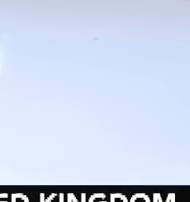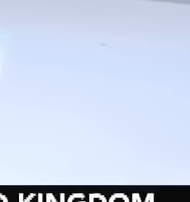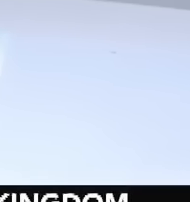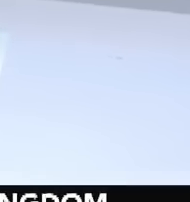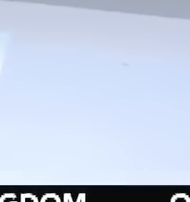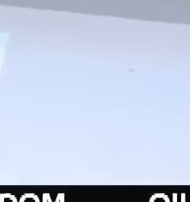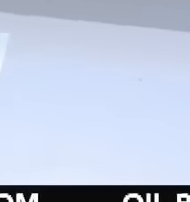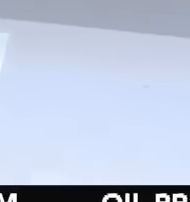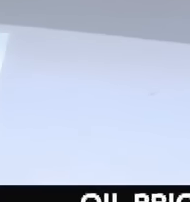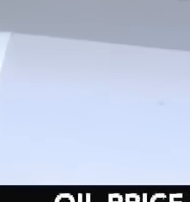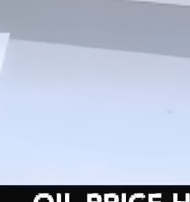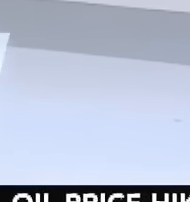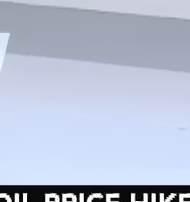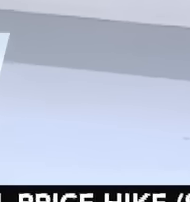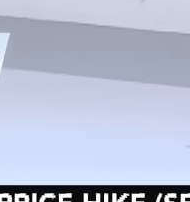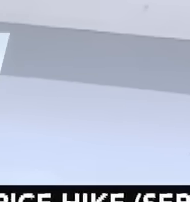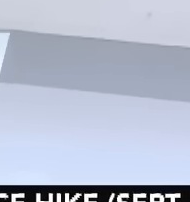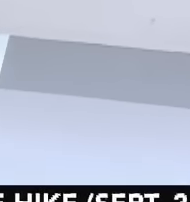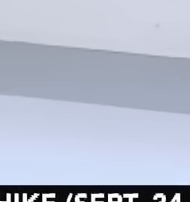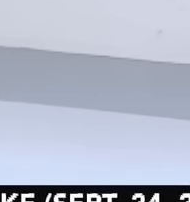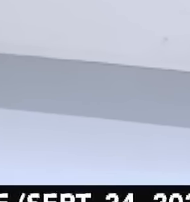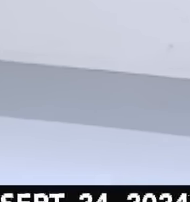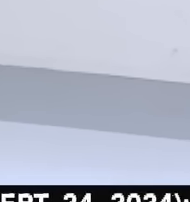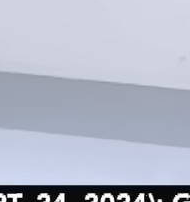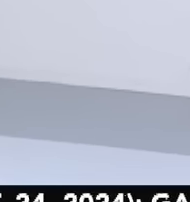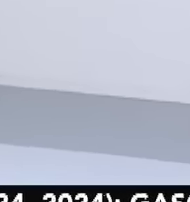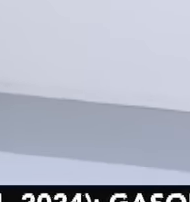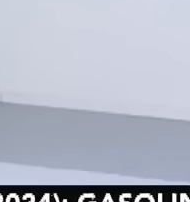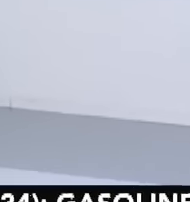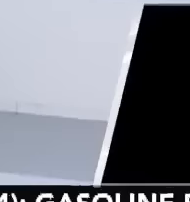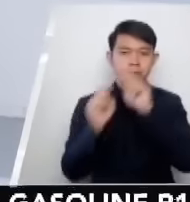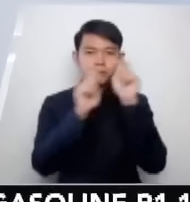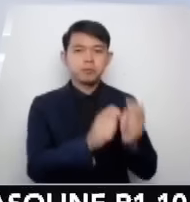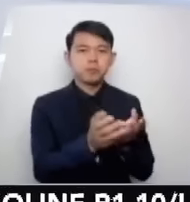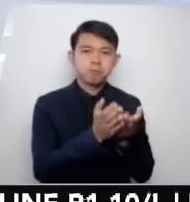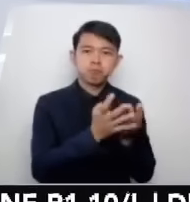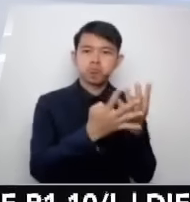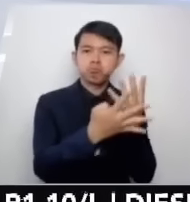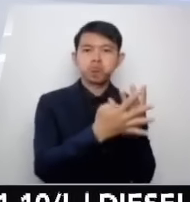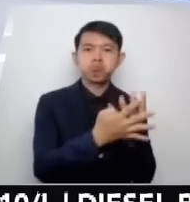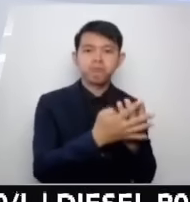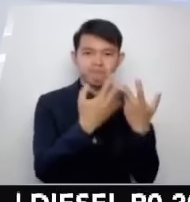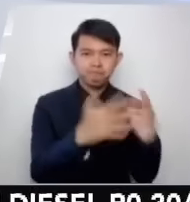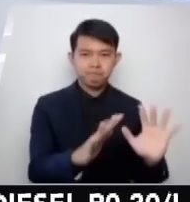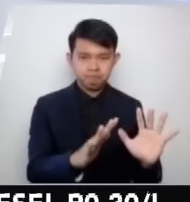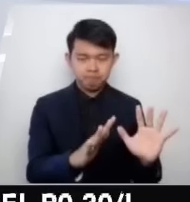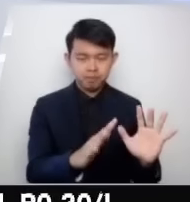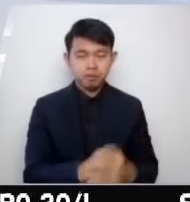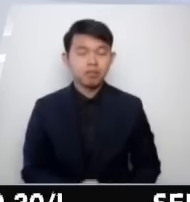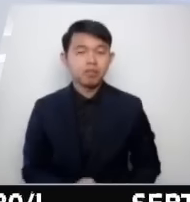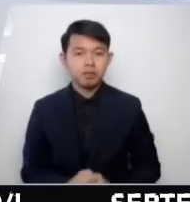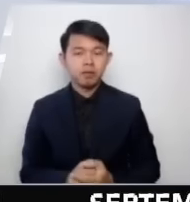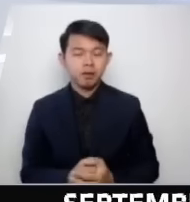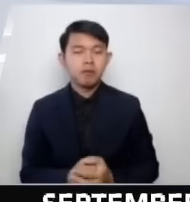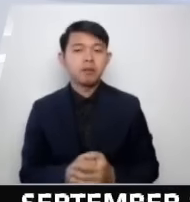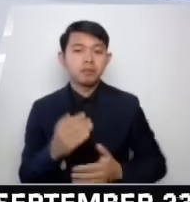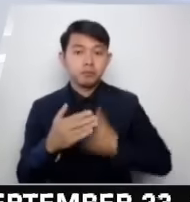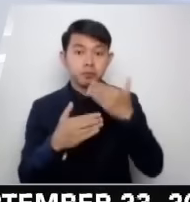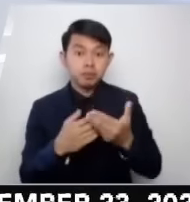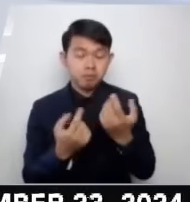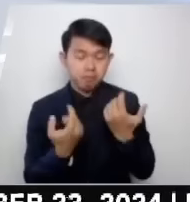Nailipat na si dismissed Mayor Alice Guo sa Pasig City Jail. Kasunod yan ang paglabas ng warrant of arrest ng Pasig Regional Trial